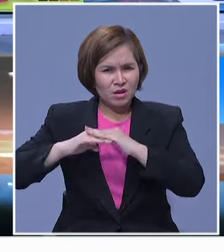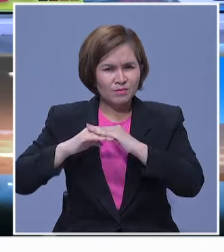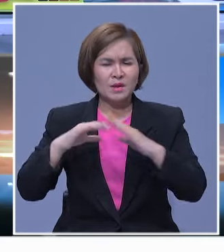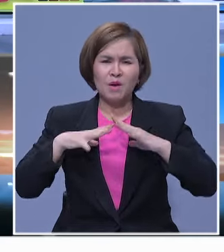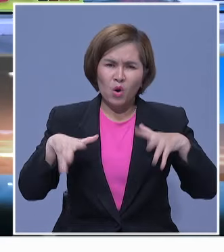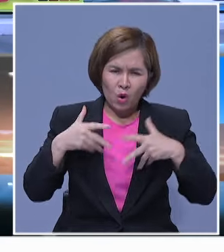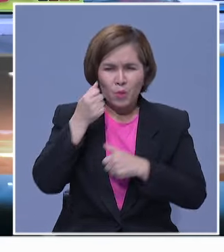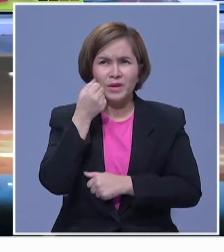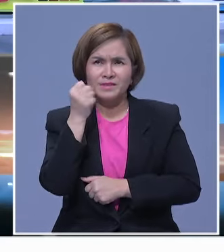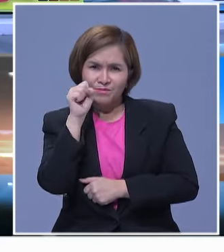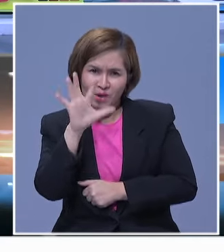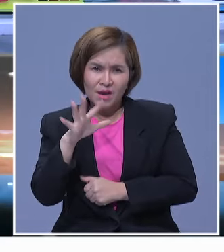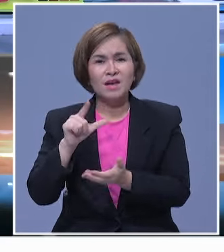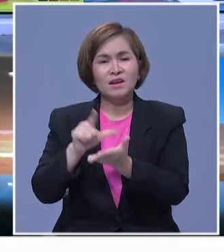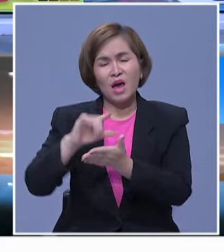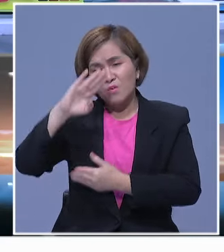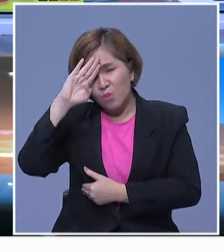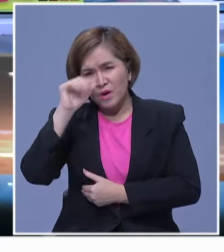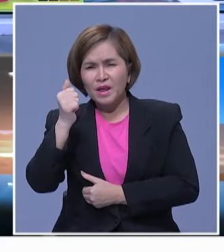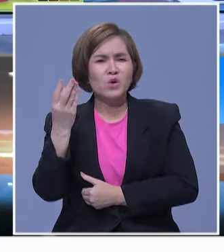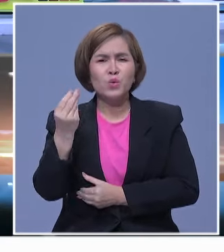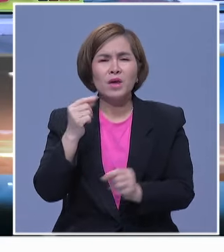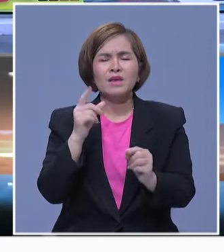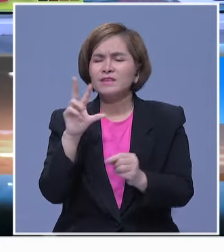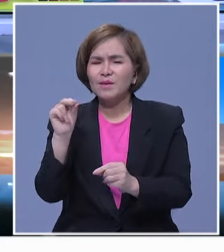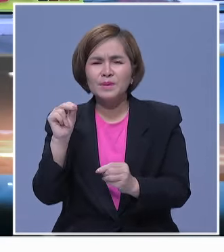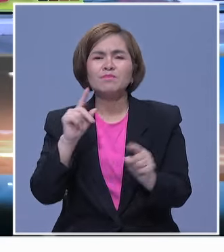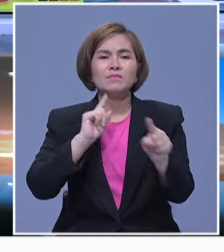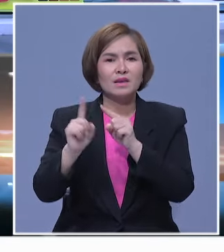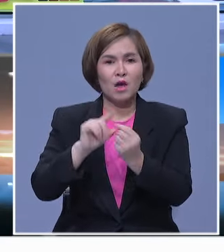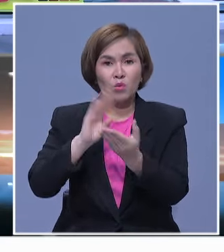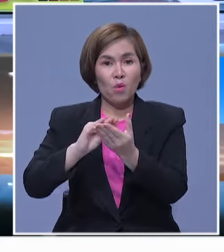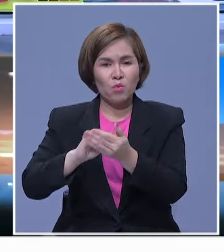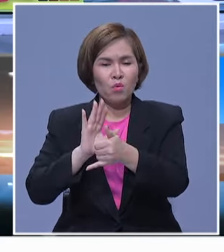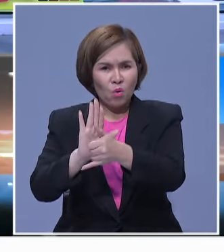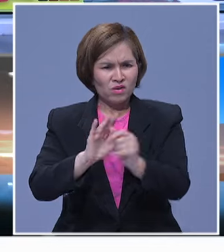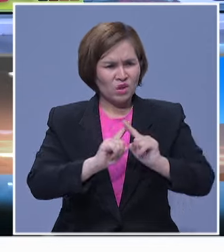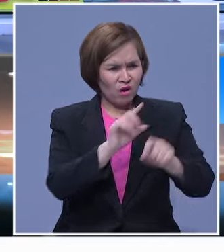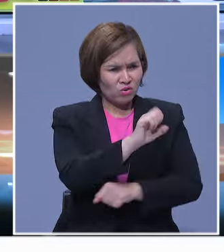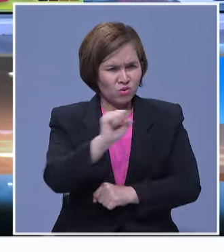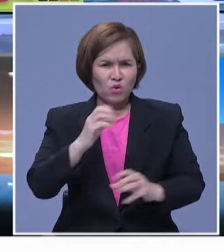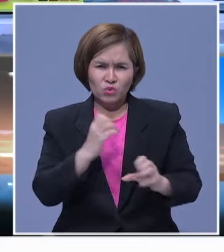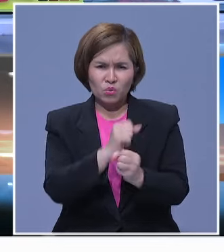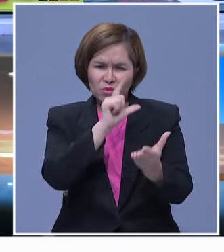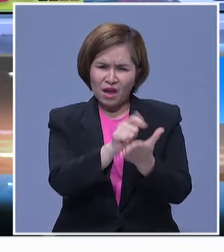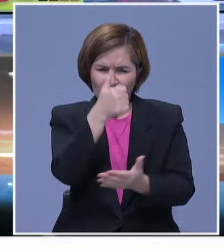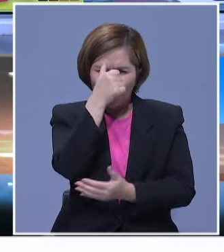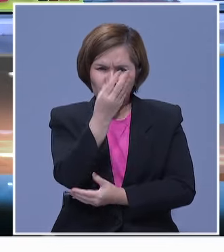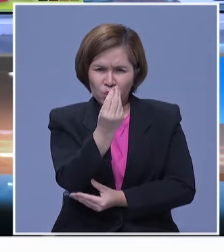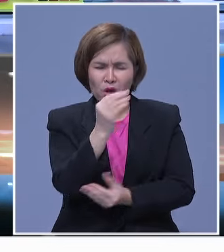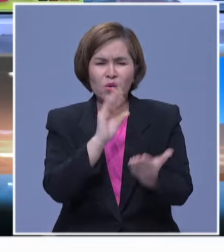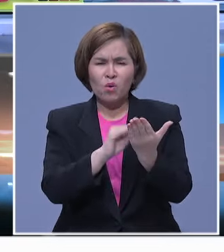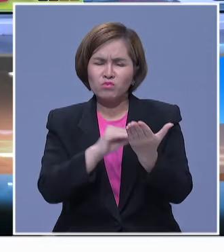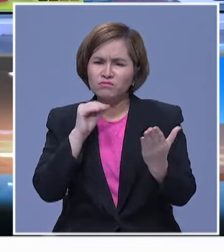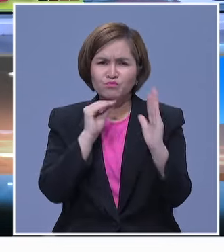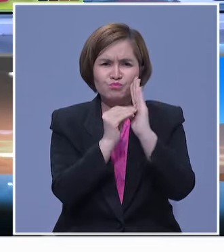ร้อน15วันหรือว่าลาหยุดป่วยพักป่วยได้30วันแต่ว่าไม่เห็นมีการออกมาบอกว่าส.ส.เนี่ยเขาลากันได้กี่วัน ค ุณไพศ